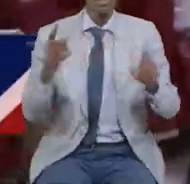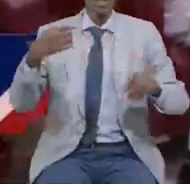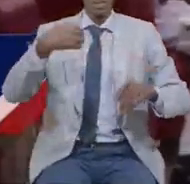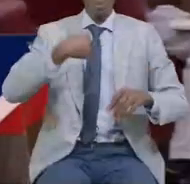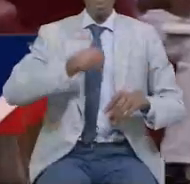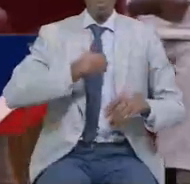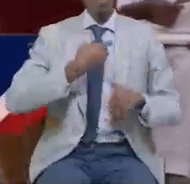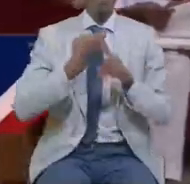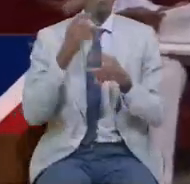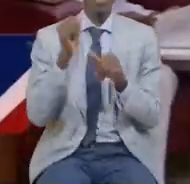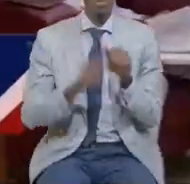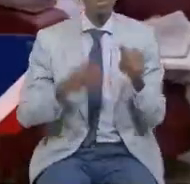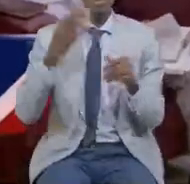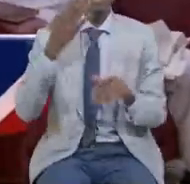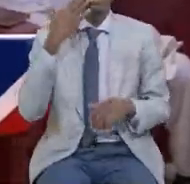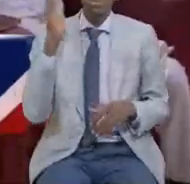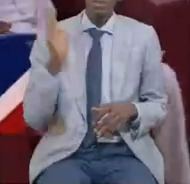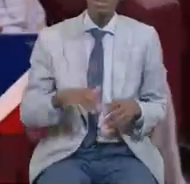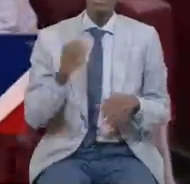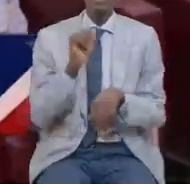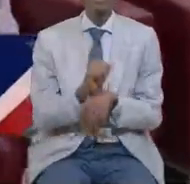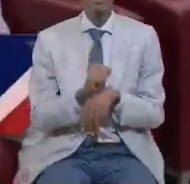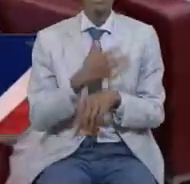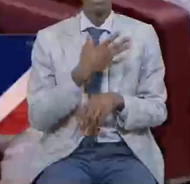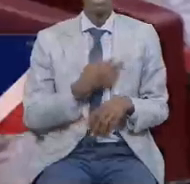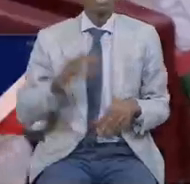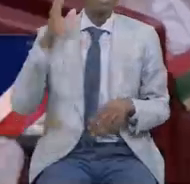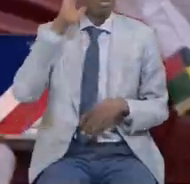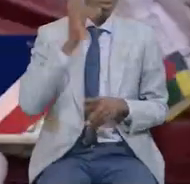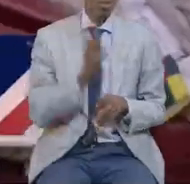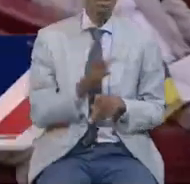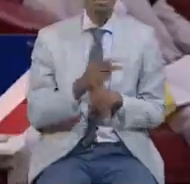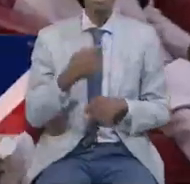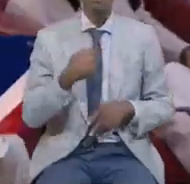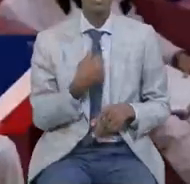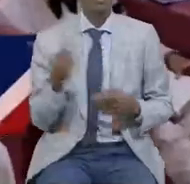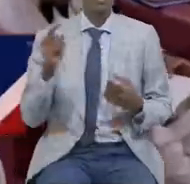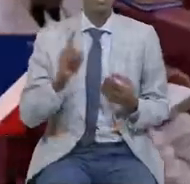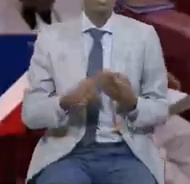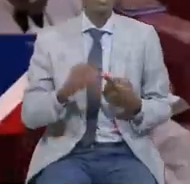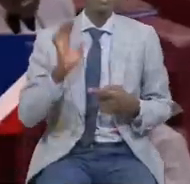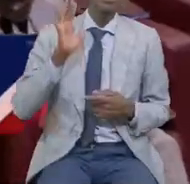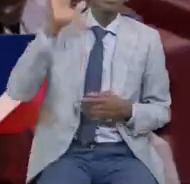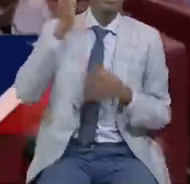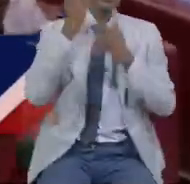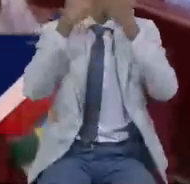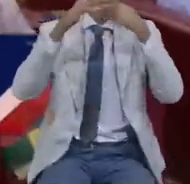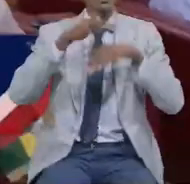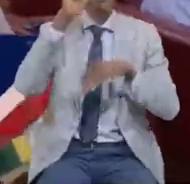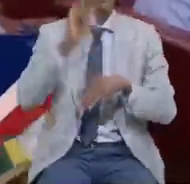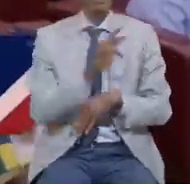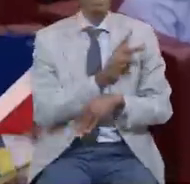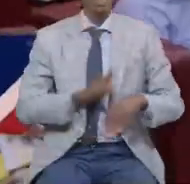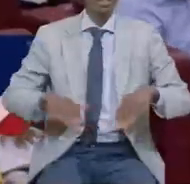délivrera de toute œuvre mauvaise. Il me sauvera pour me faire entrer dans son